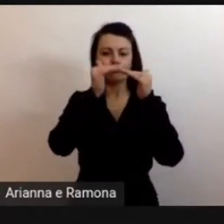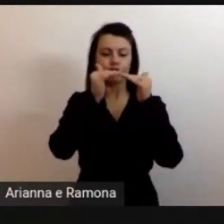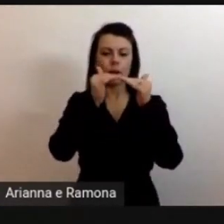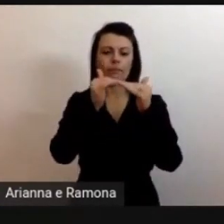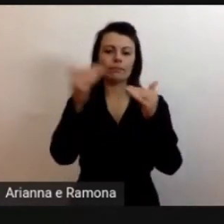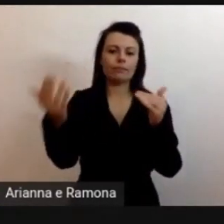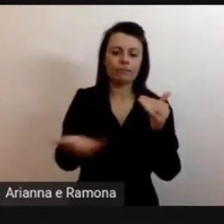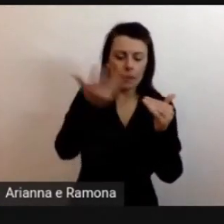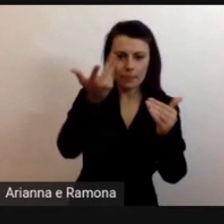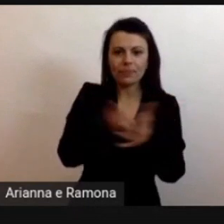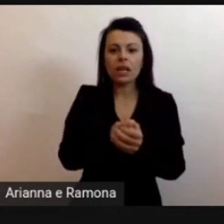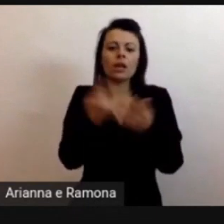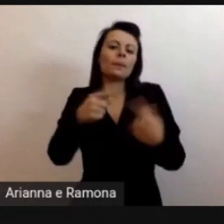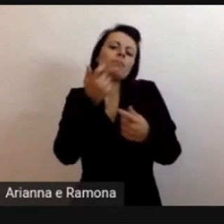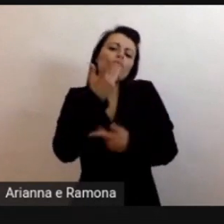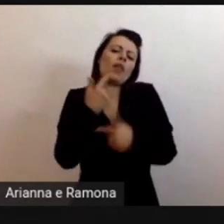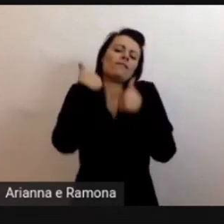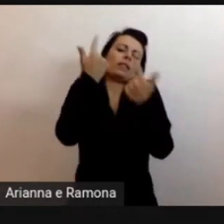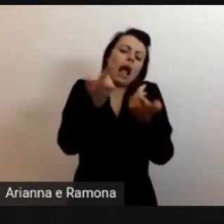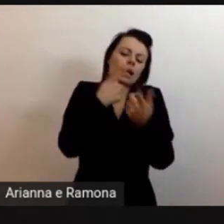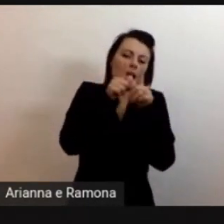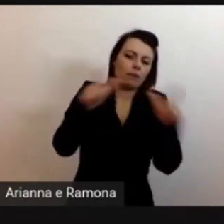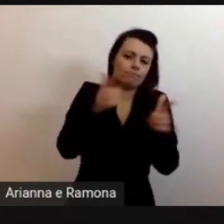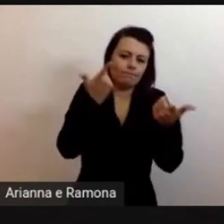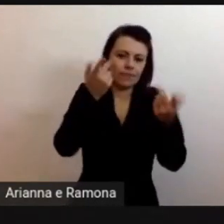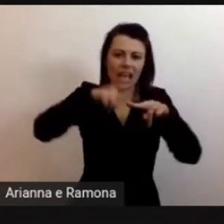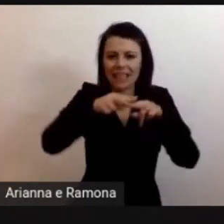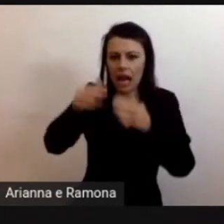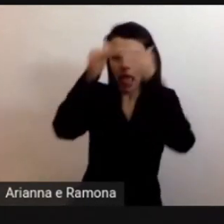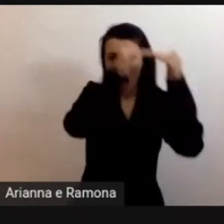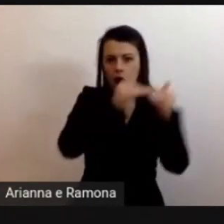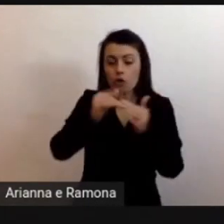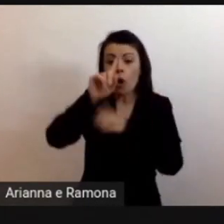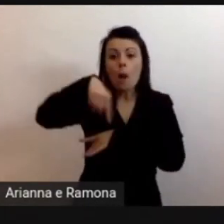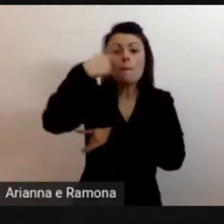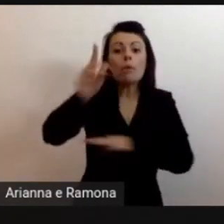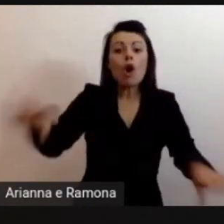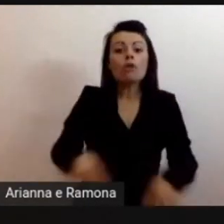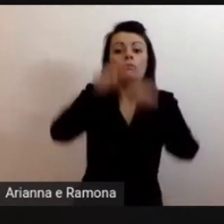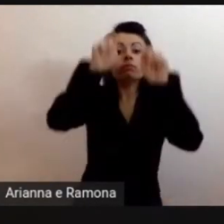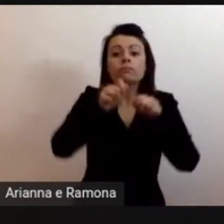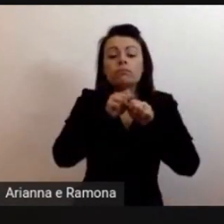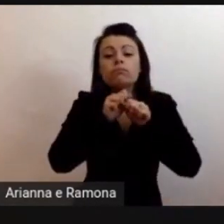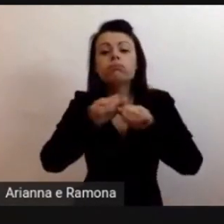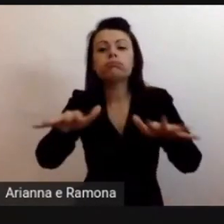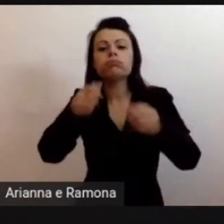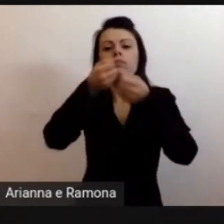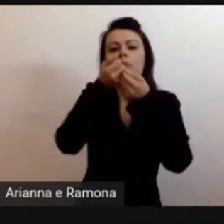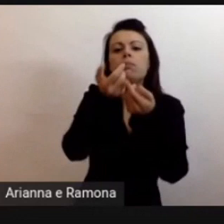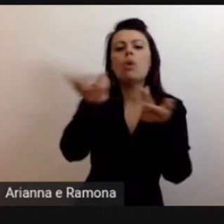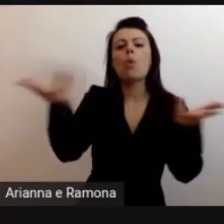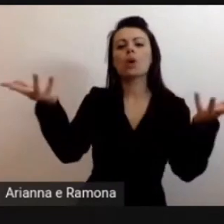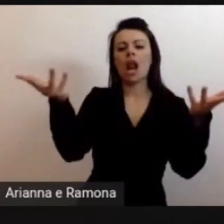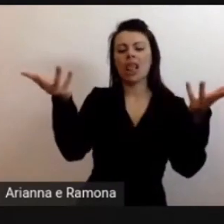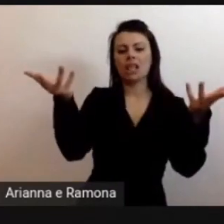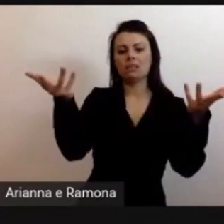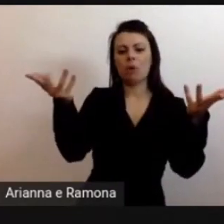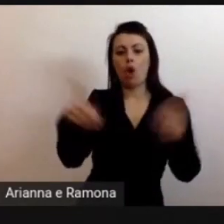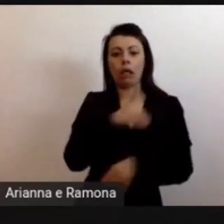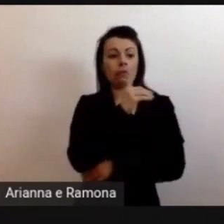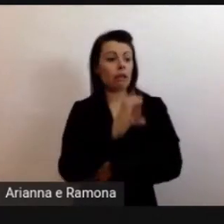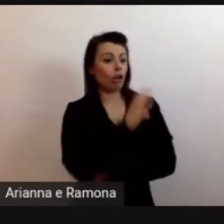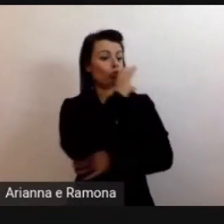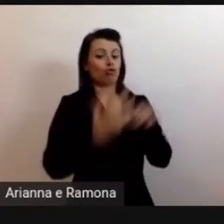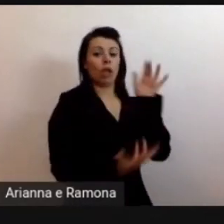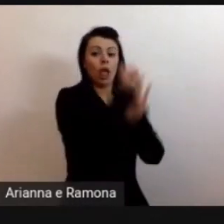e italiano quando arriva il pluralismo cioè la tv non esprimano al pc ma si